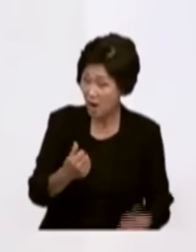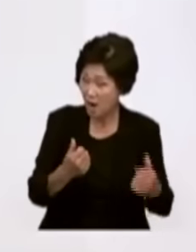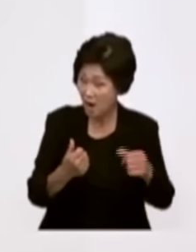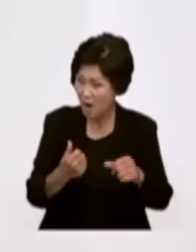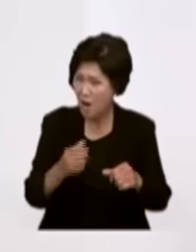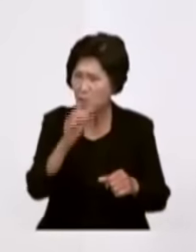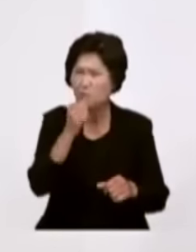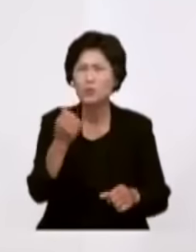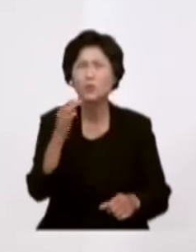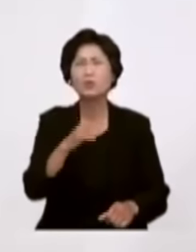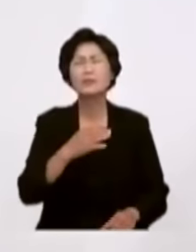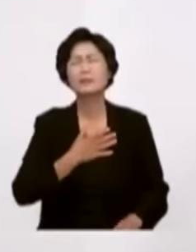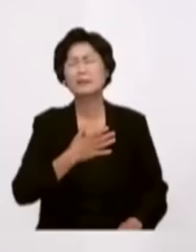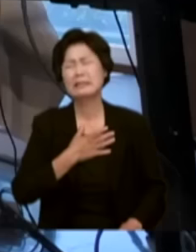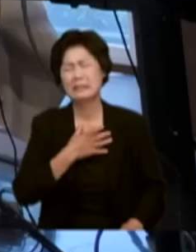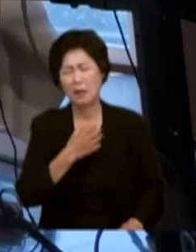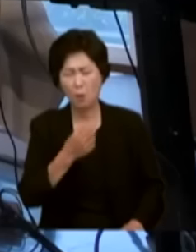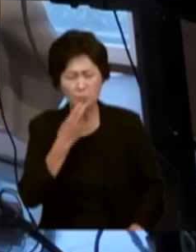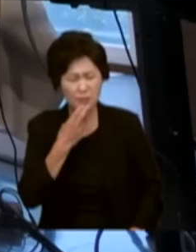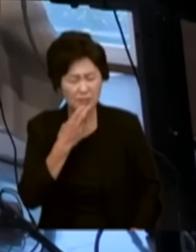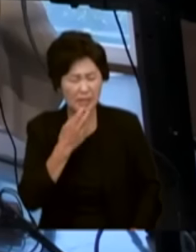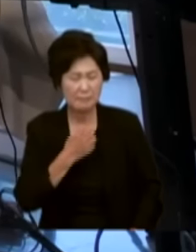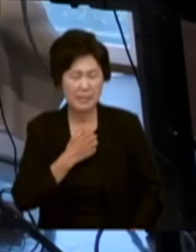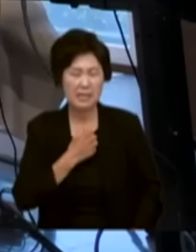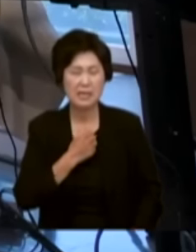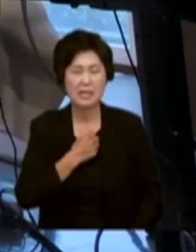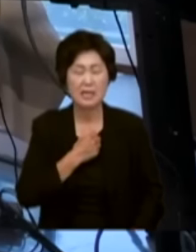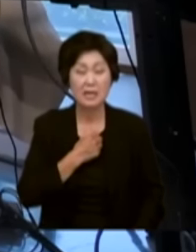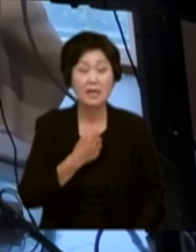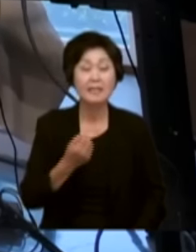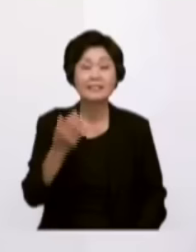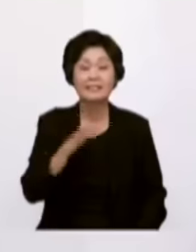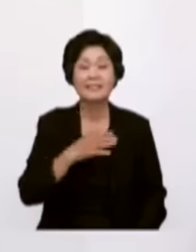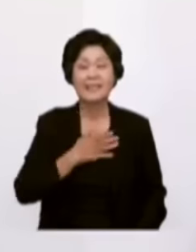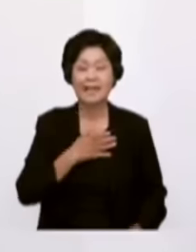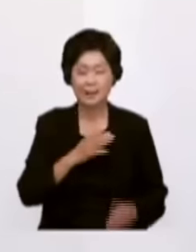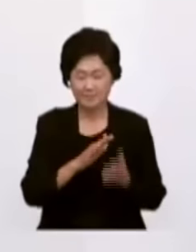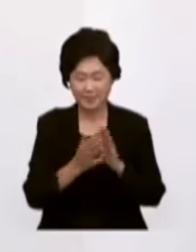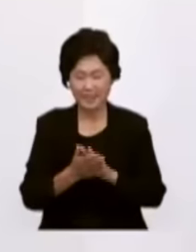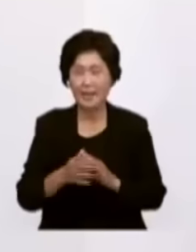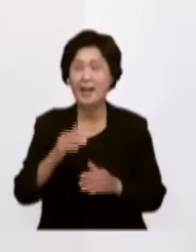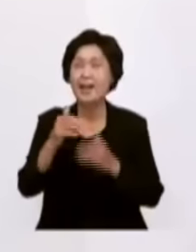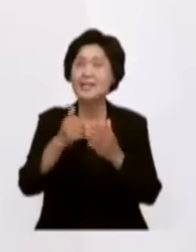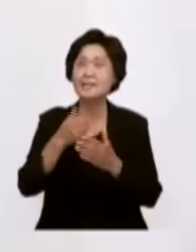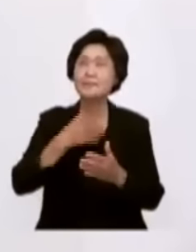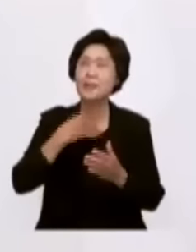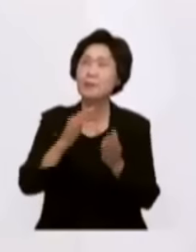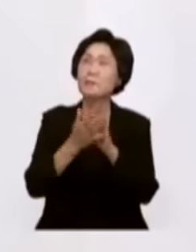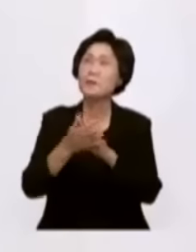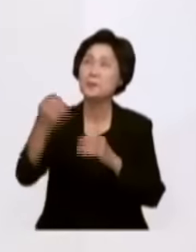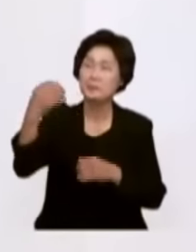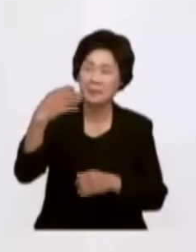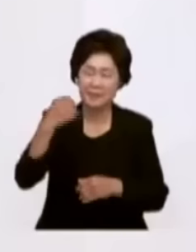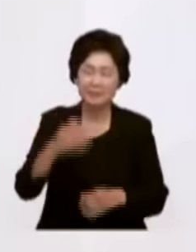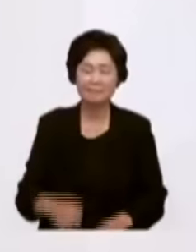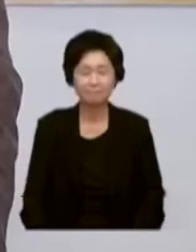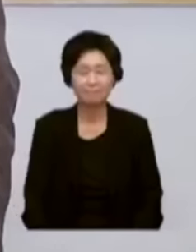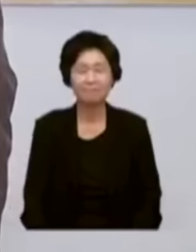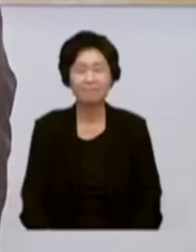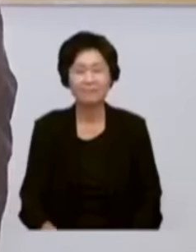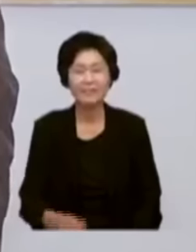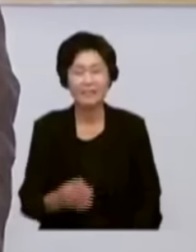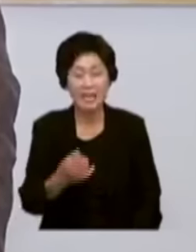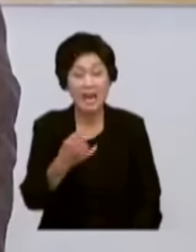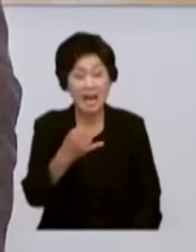척 해봐. 그럼 이제 제가 문 열고 들어가면서 여보 아는 척 안 해도 아는 화가 나 있으니까 애랑 둘이 있으면 얼마나 힘들었겠어요.